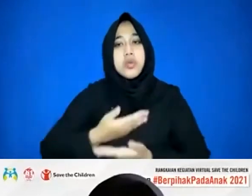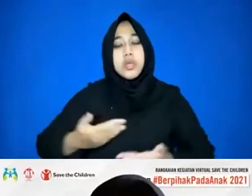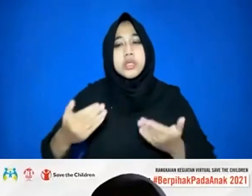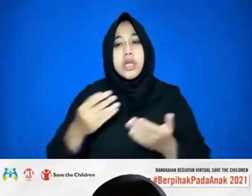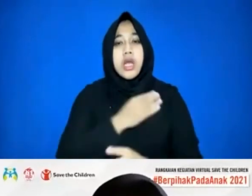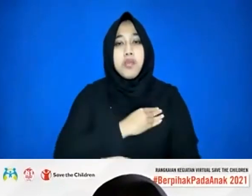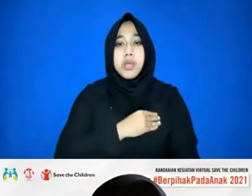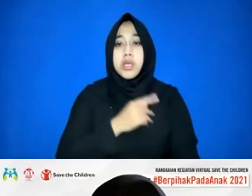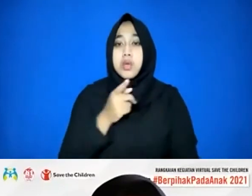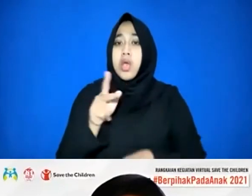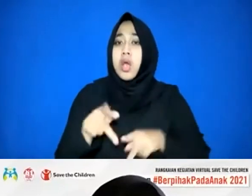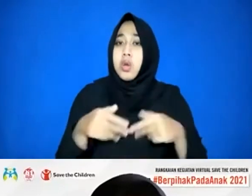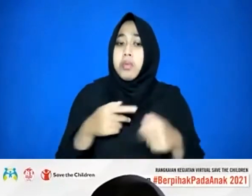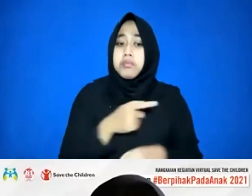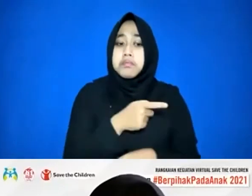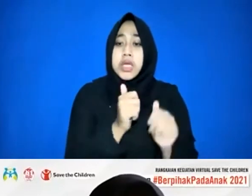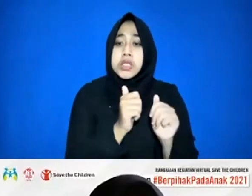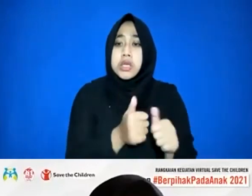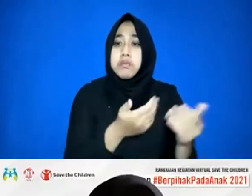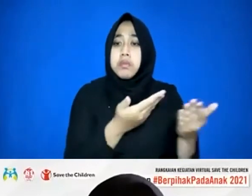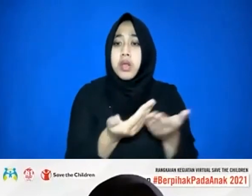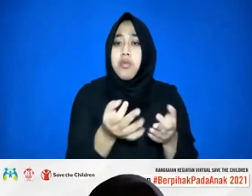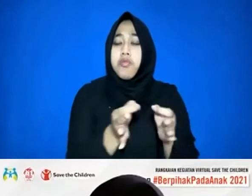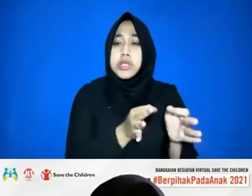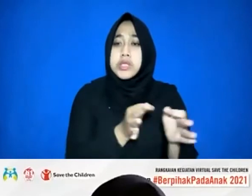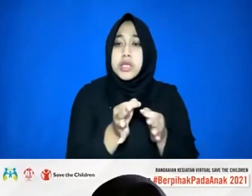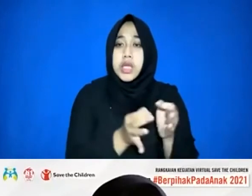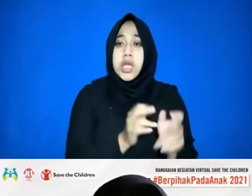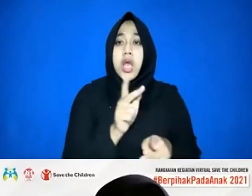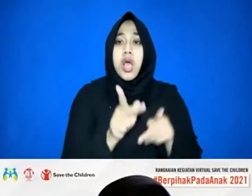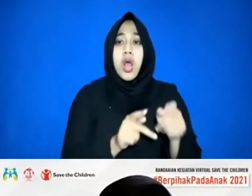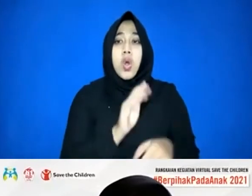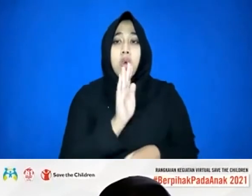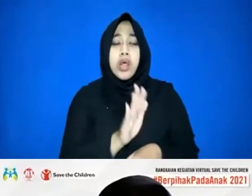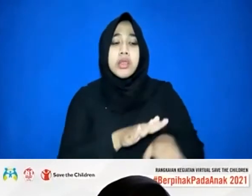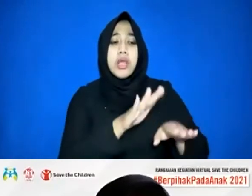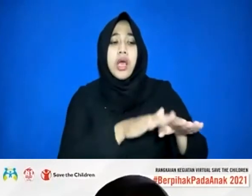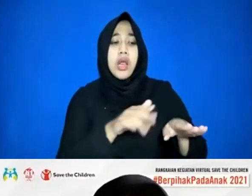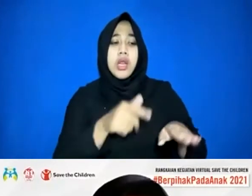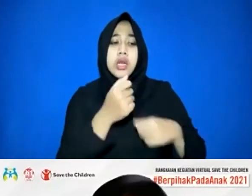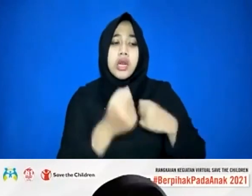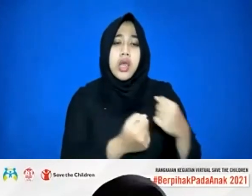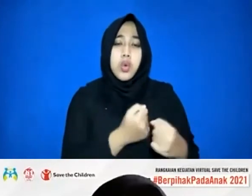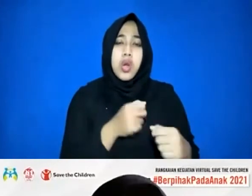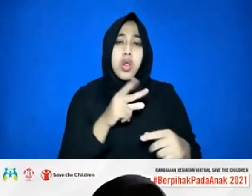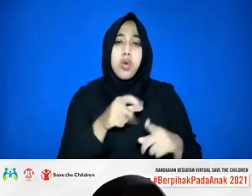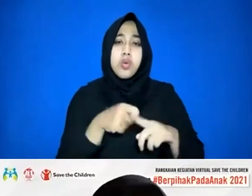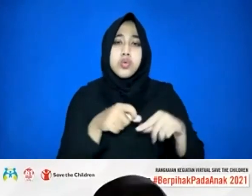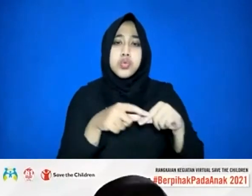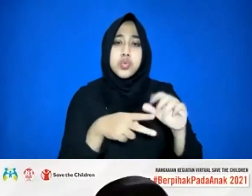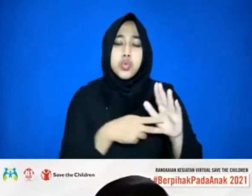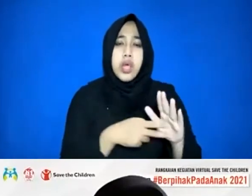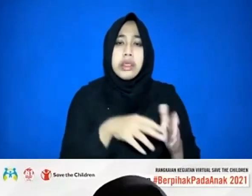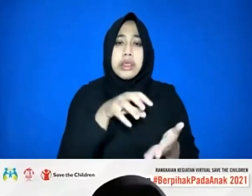setempat, bahwasanya mereka siap untuk memfasilitasi ketika memang nantinya anak-anak itu akan dilakukan rujukan untuk tempat